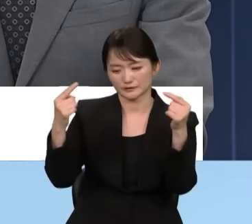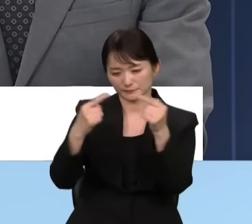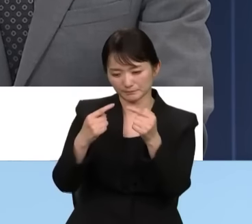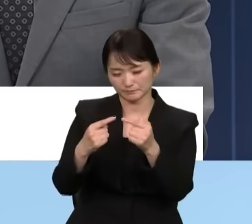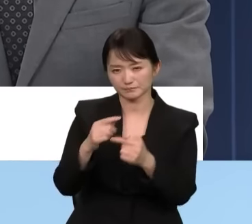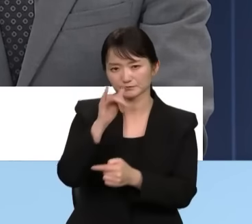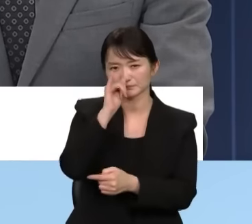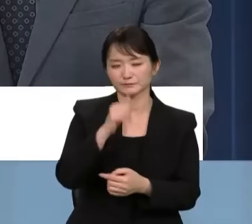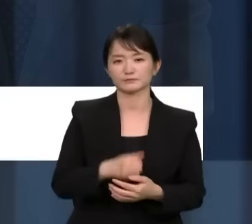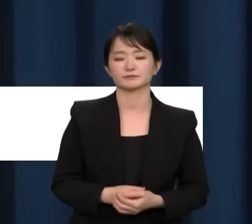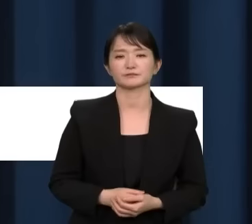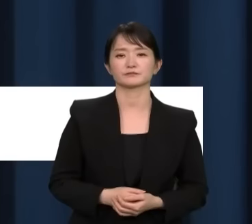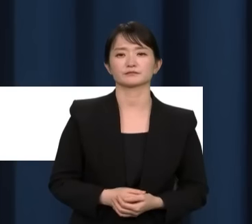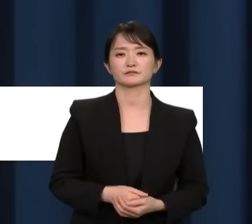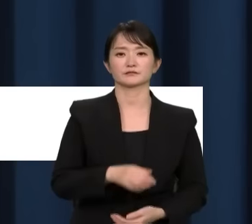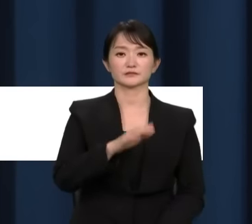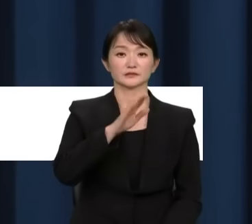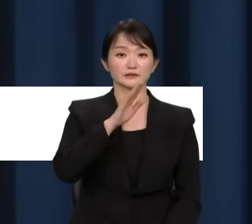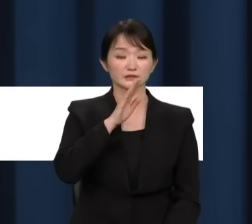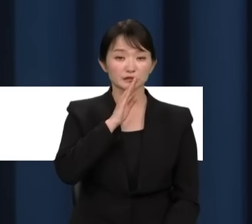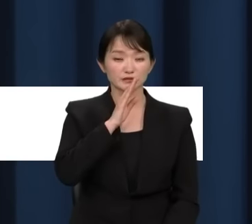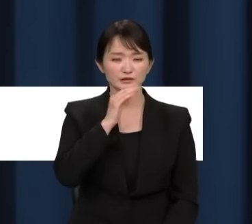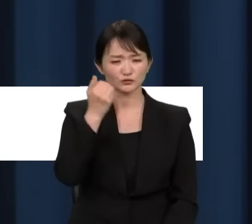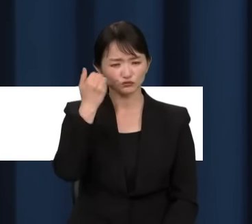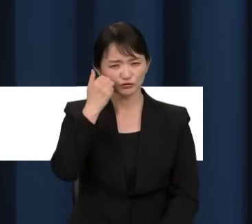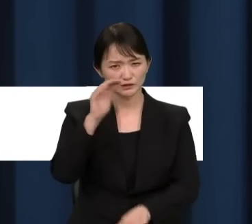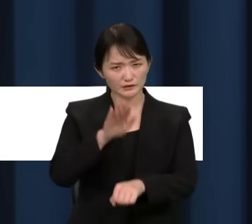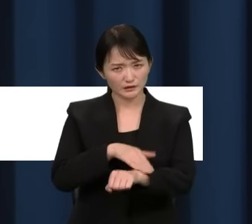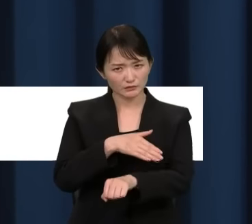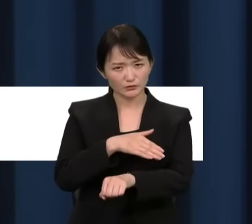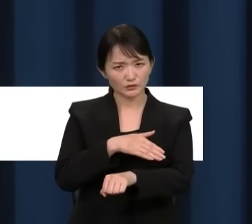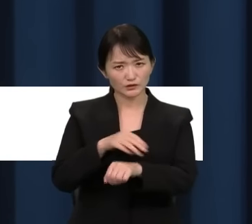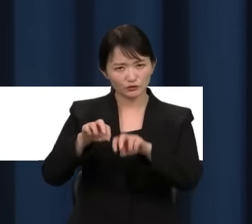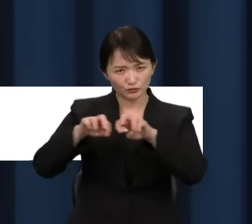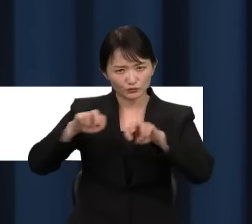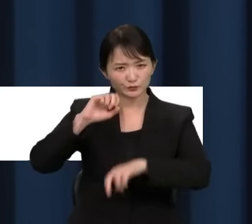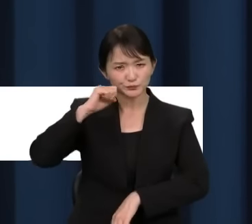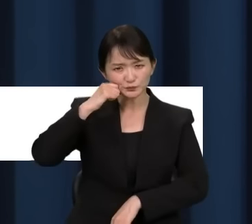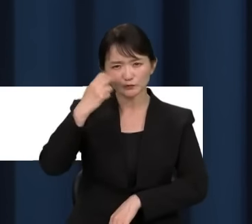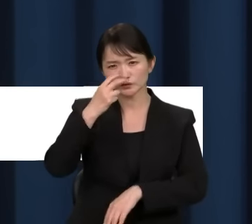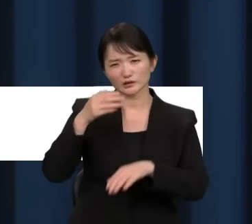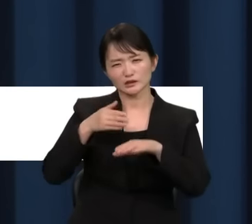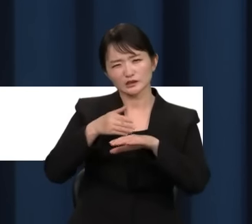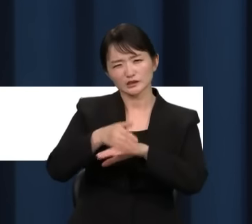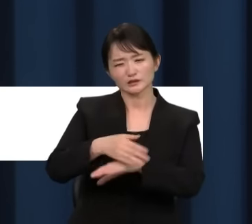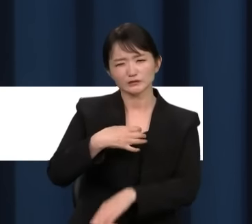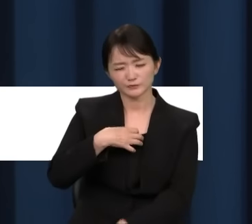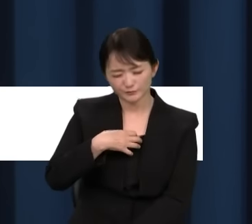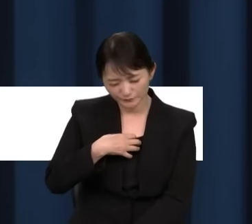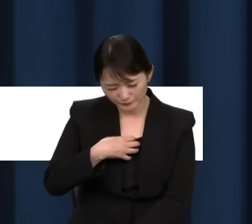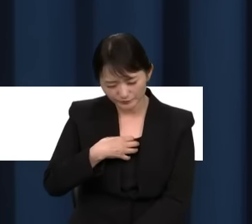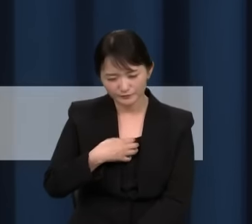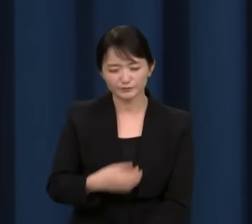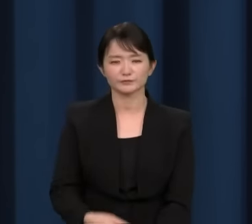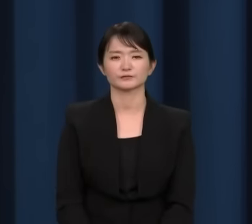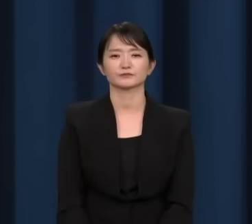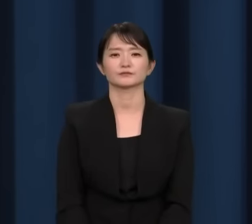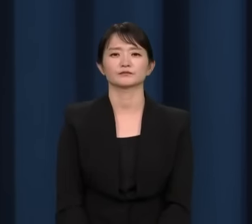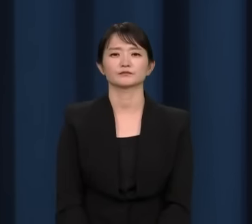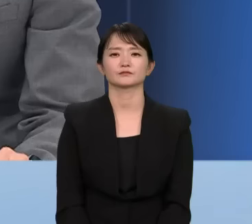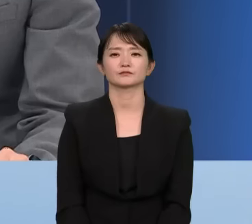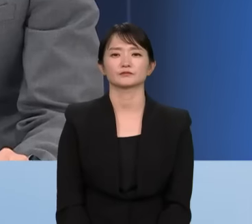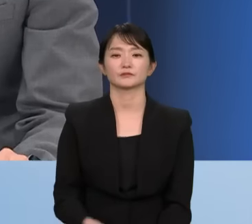있습니다 이런 경우에는 실체 규명의 어려움을 겪을 수도 있습니다 수사가 늦어질수록 그 우려는 더 커질 겁니다네 또